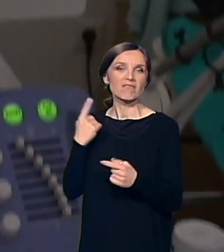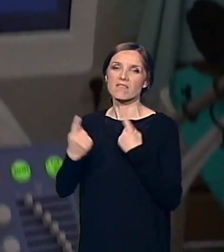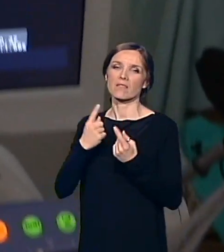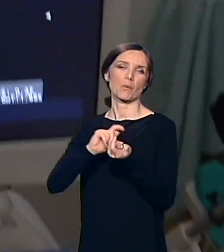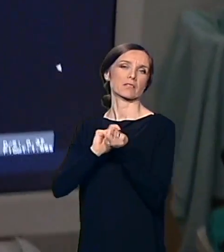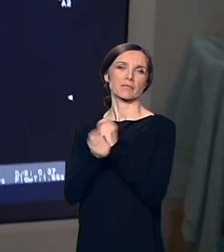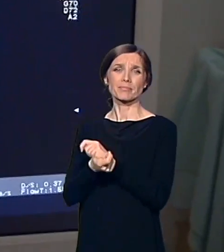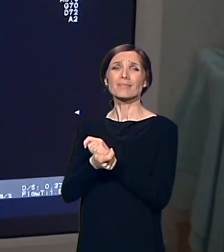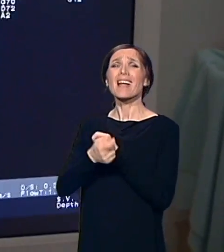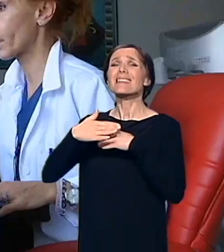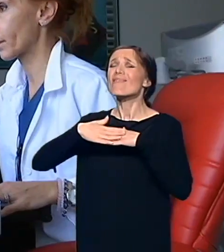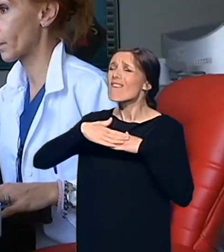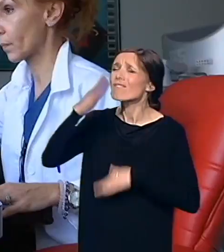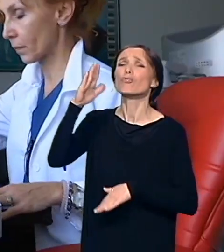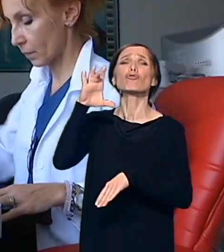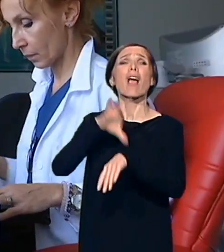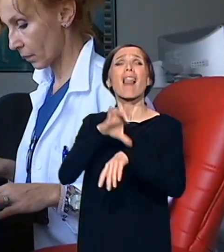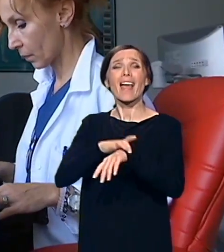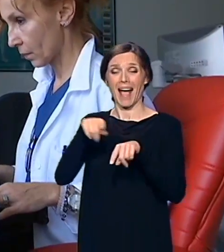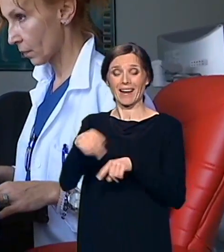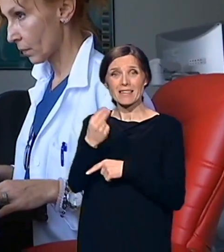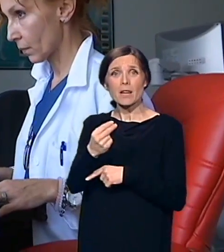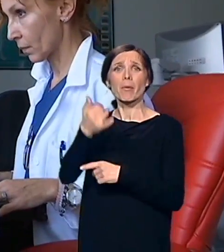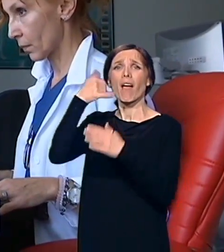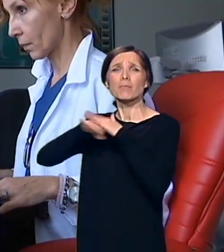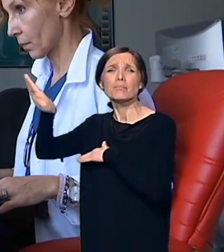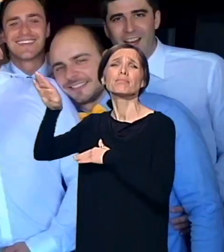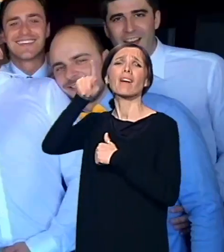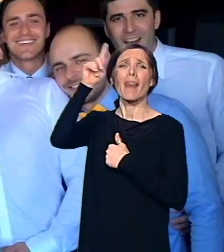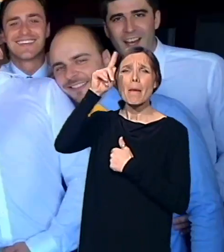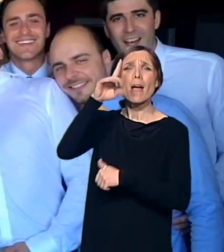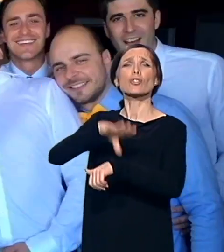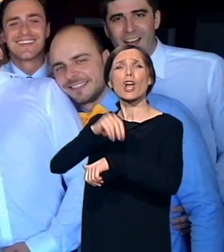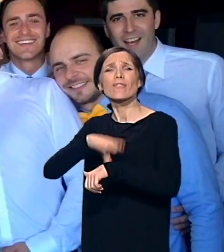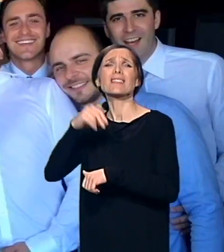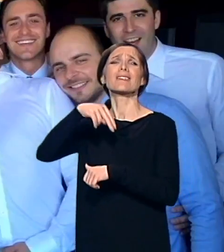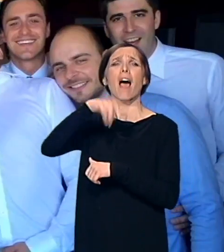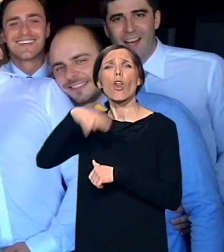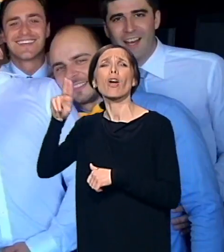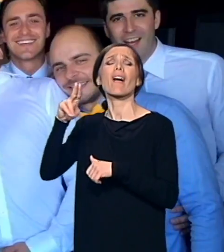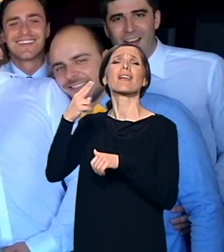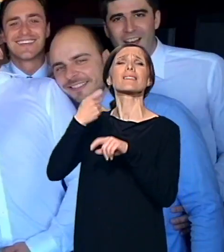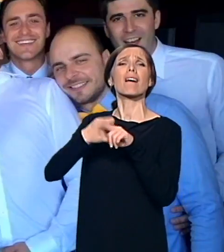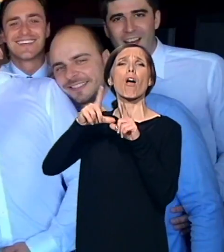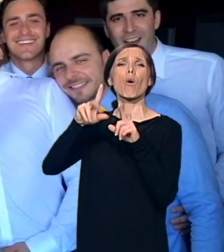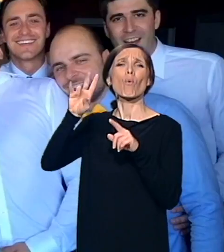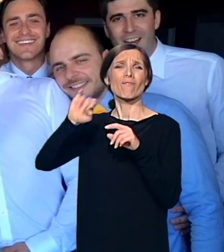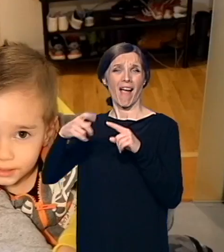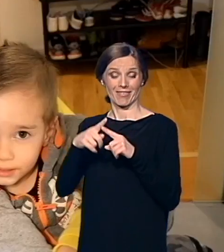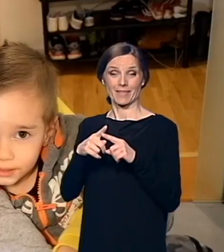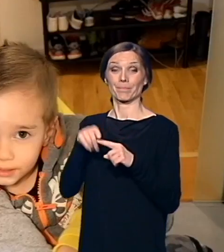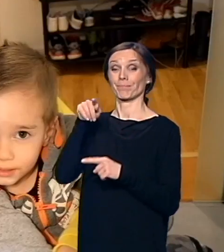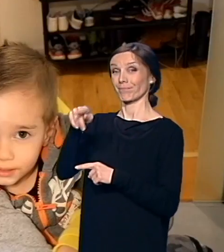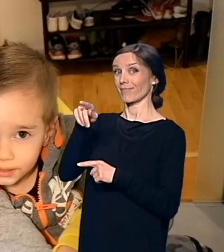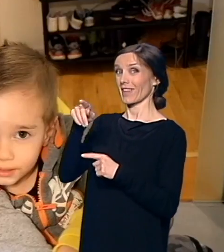više lekara iz Srbije kreće put Nemačke, Švedske, Norveške, Kuvajta. Doktor Branislav Milošević je volontirao u